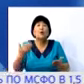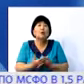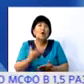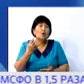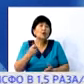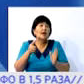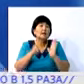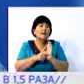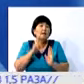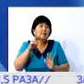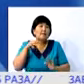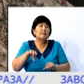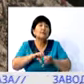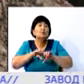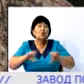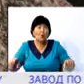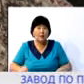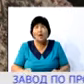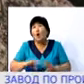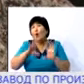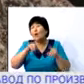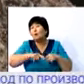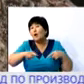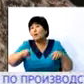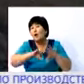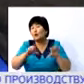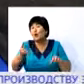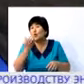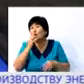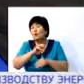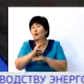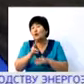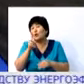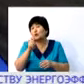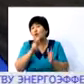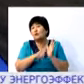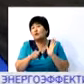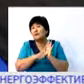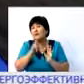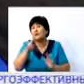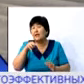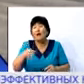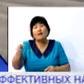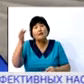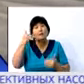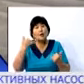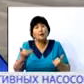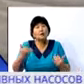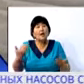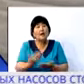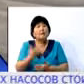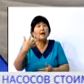еще 7 километров труб. Общая протяженность труб теплоснабжения – 186 километров. Напомним, на сегодня